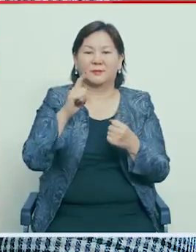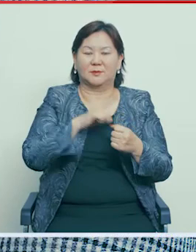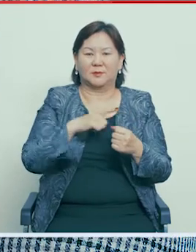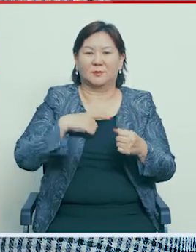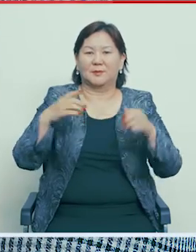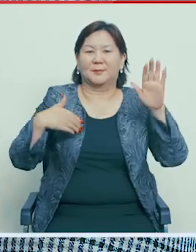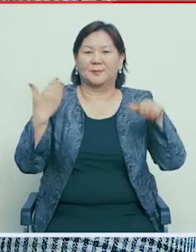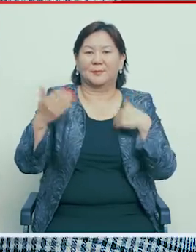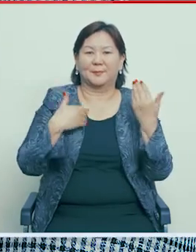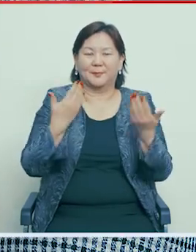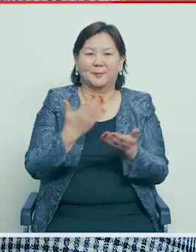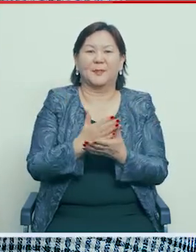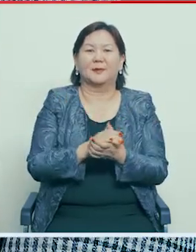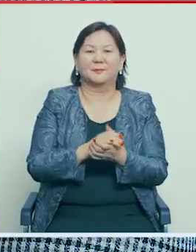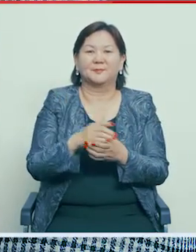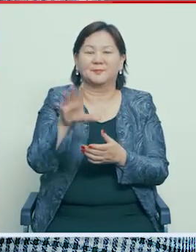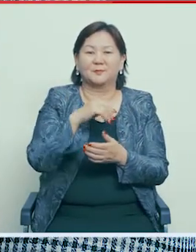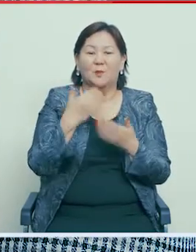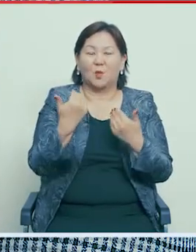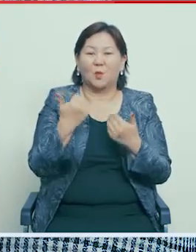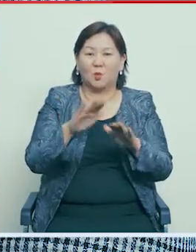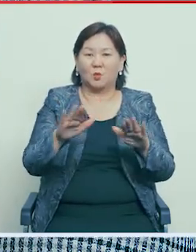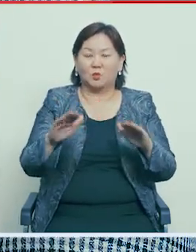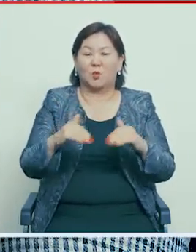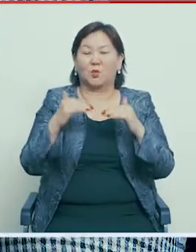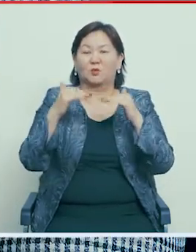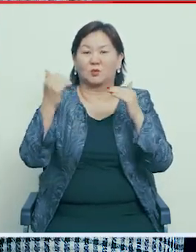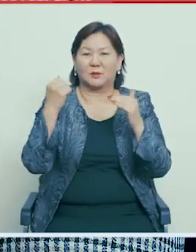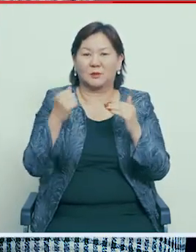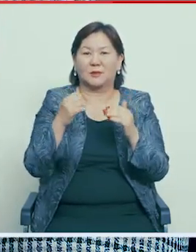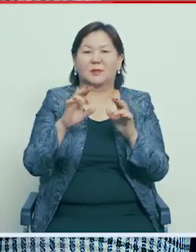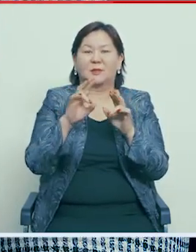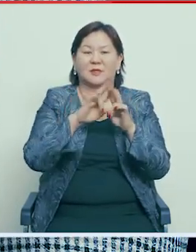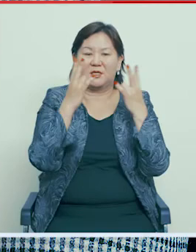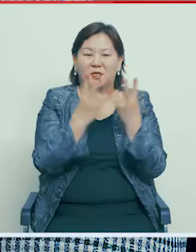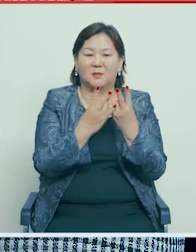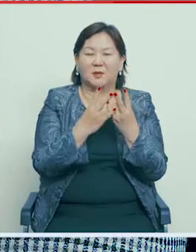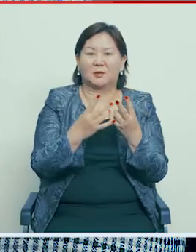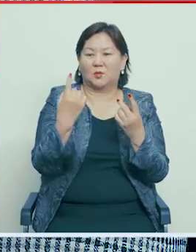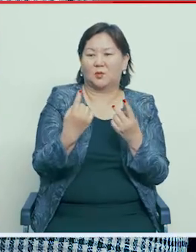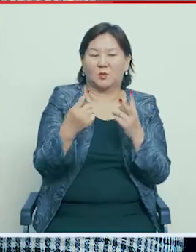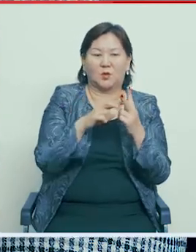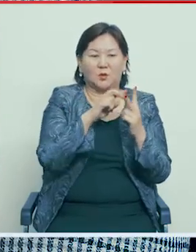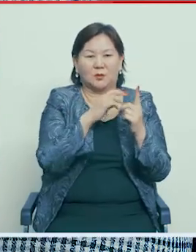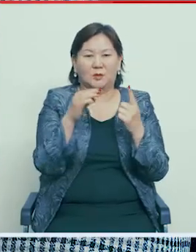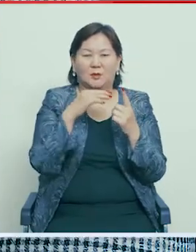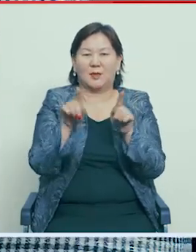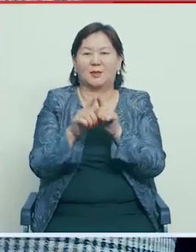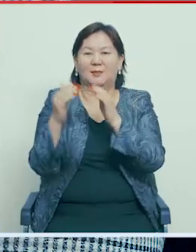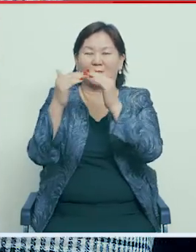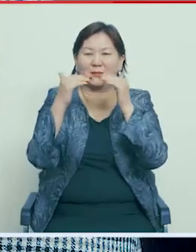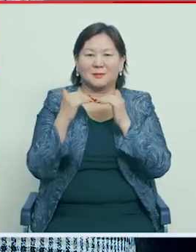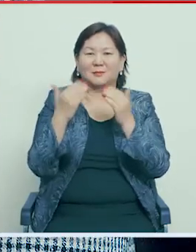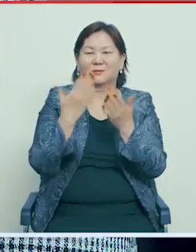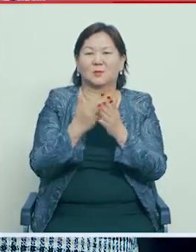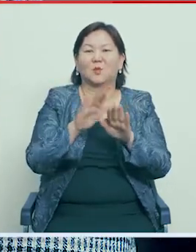бүр нүдний дэвс гараа. Тэгэхээр бид нар хүүхдээ хөгжүүлж чадаад нийгэм маань эргээр хүлээж аваад хоёр талаасаа тэгш хэрэгтэйгээр ингэх юм бол бидний